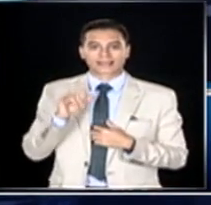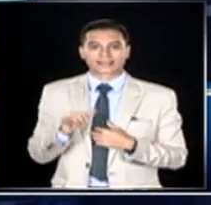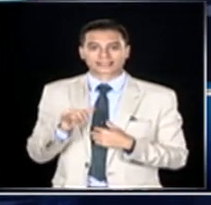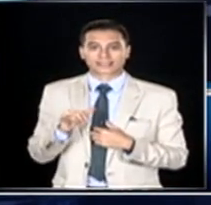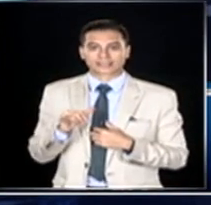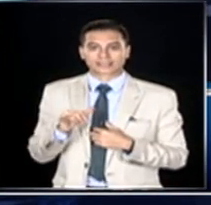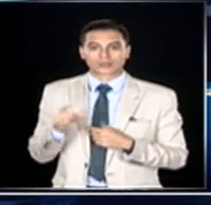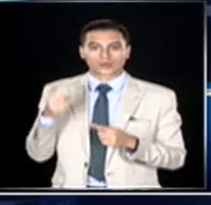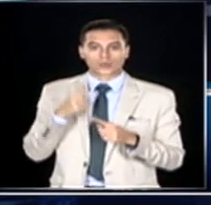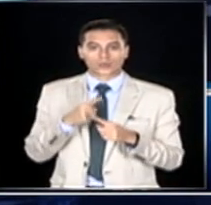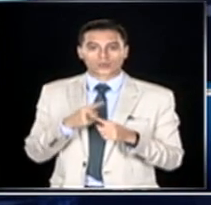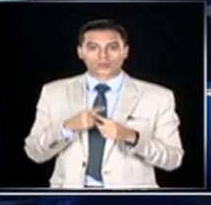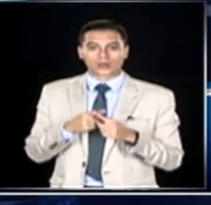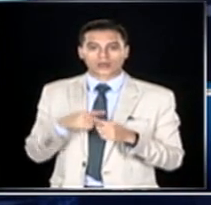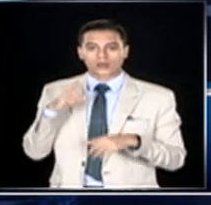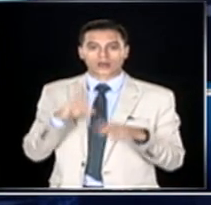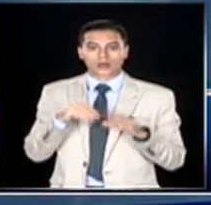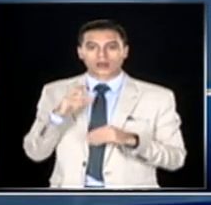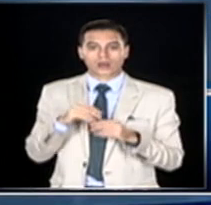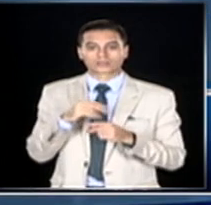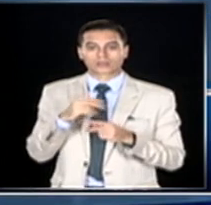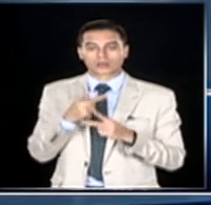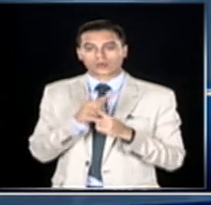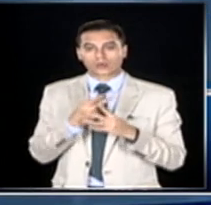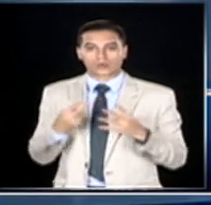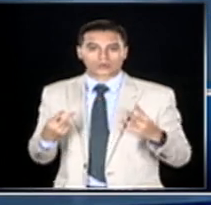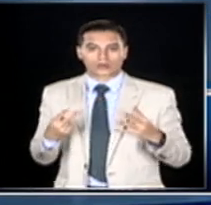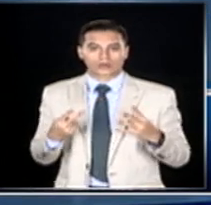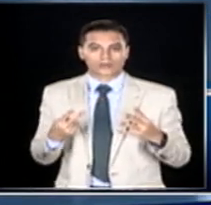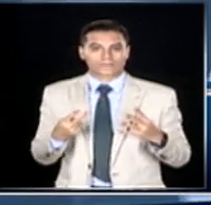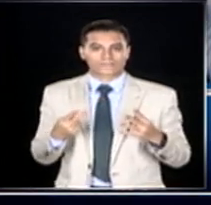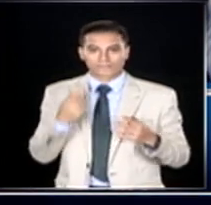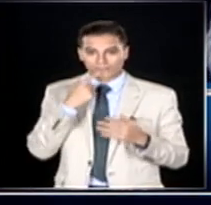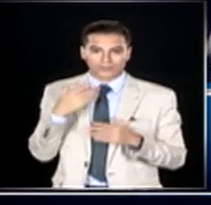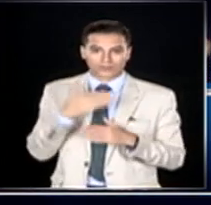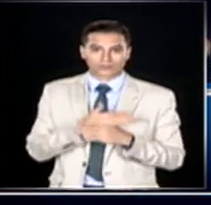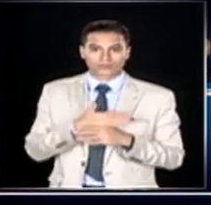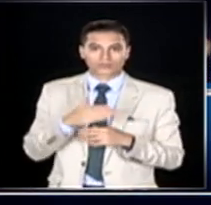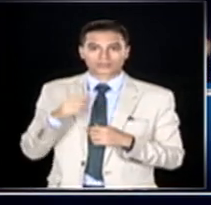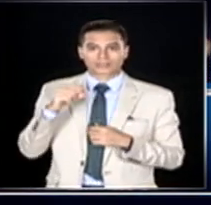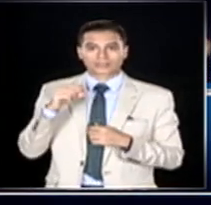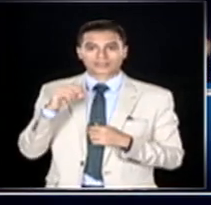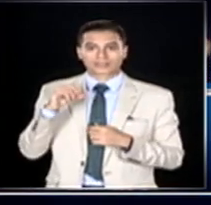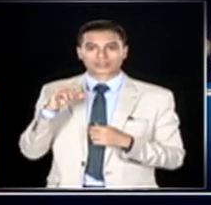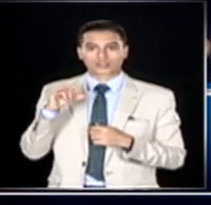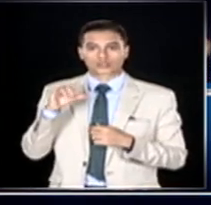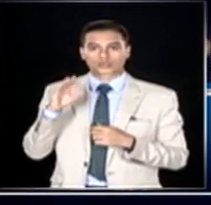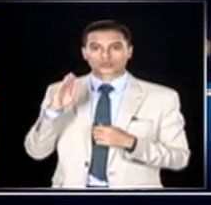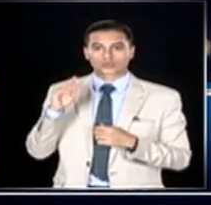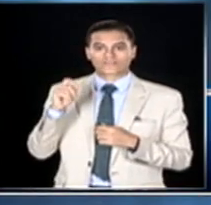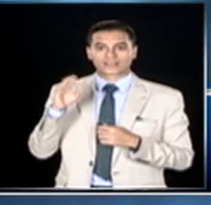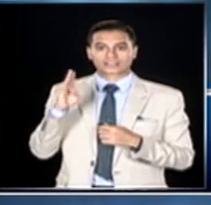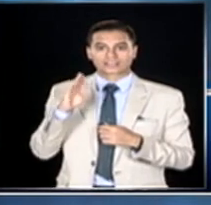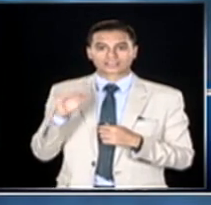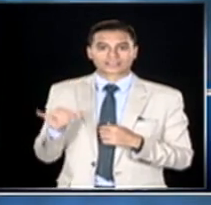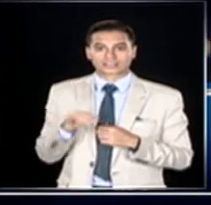Dog and Other Stories. دوستويفسكي. دوستويفسكي. نفس